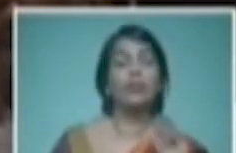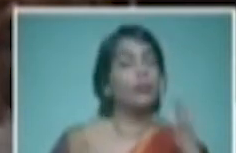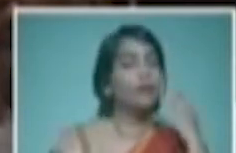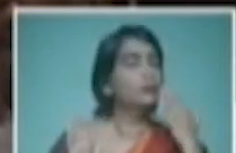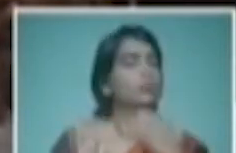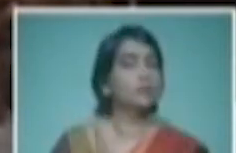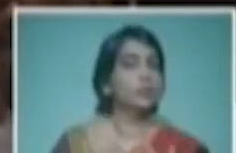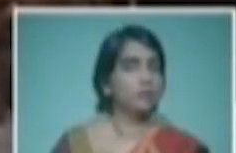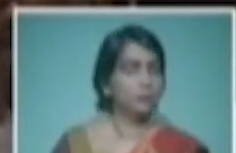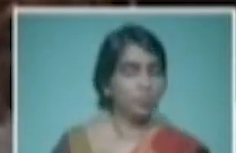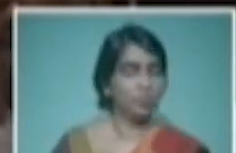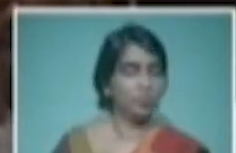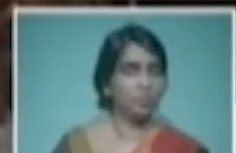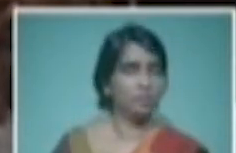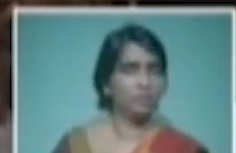මම